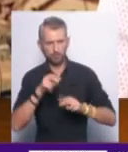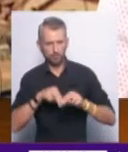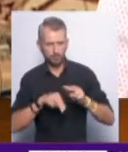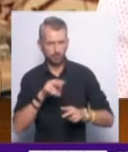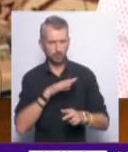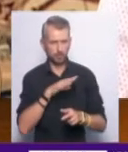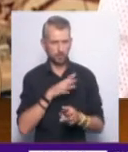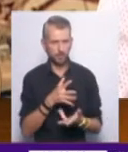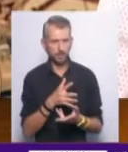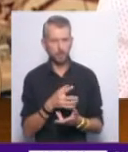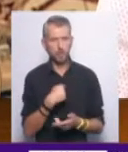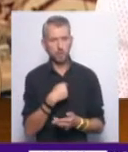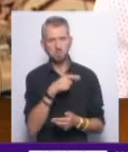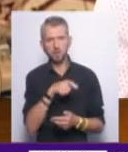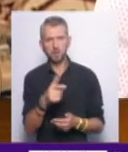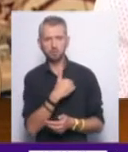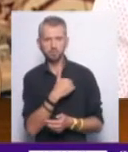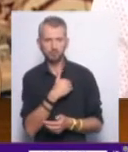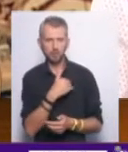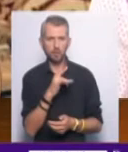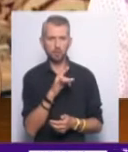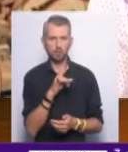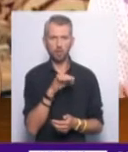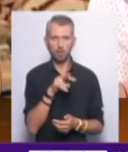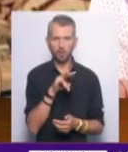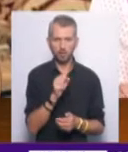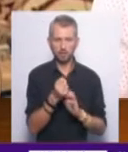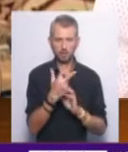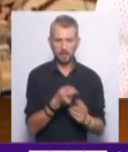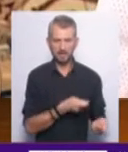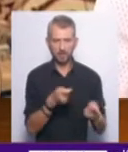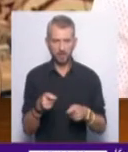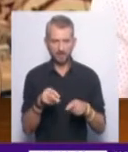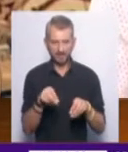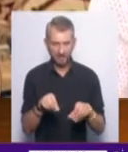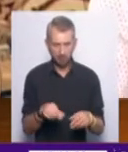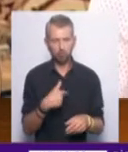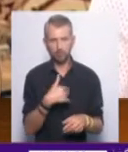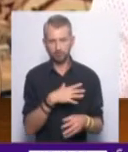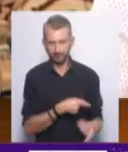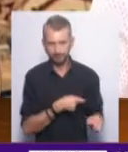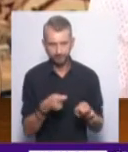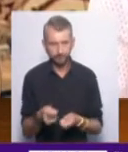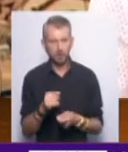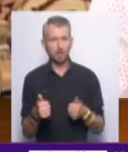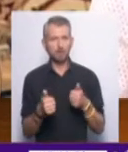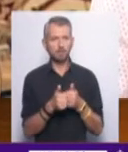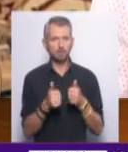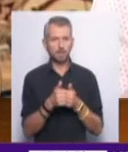побудовані. До мене жителі зверталися, Ромена Орлана 13 завести землю завозила. І біля